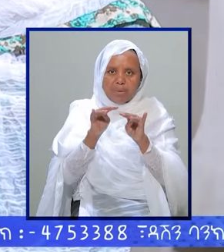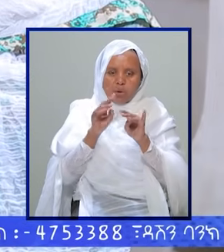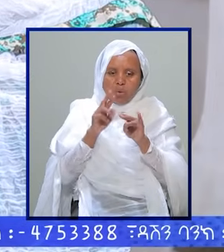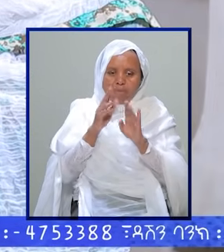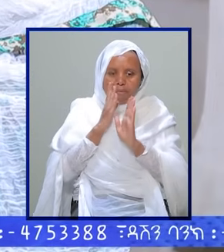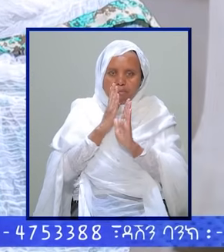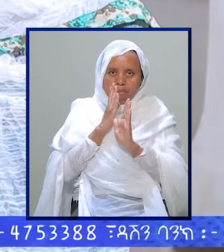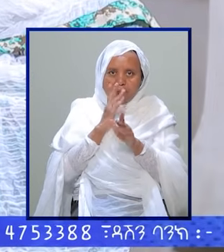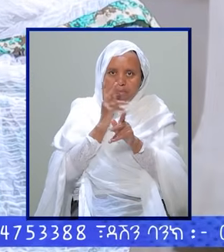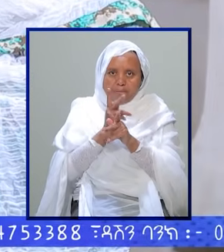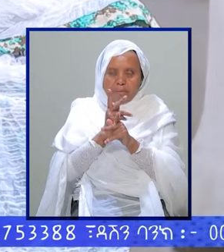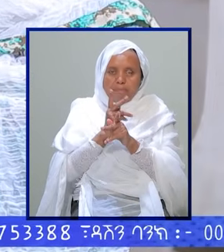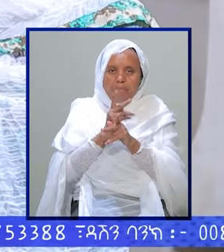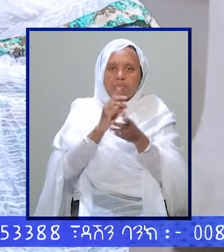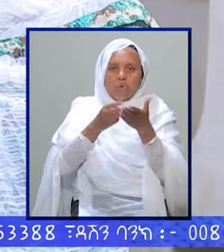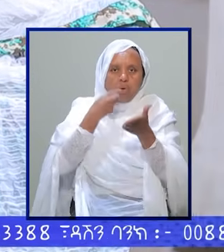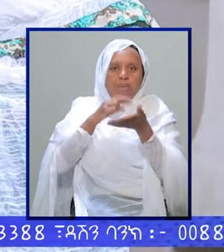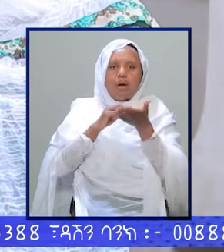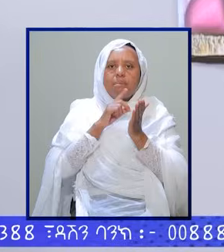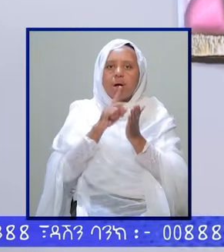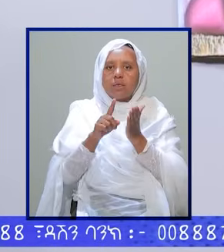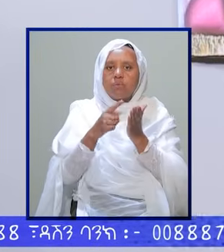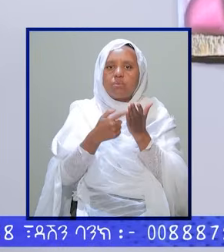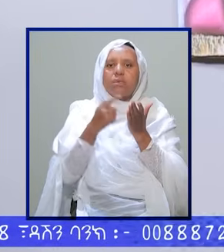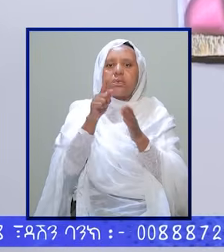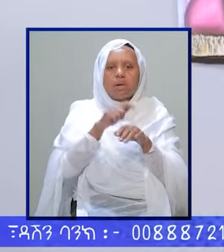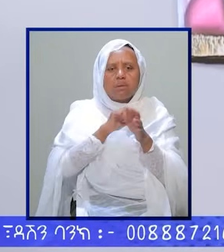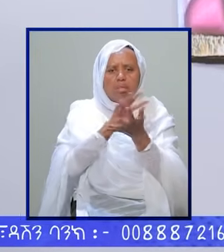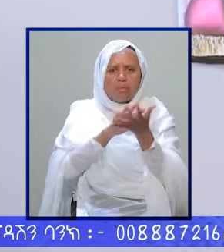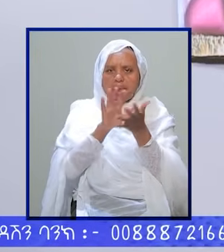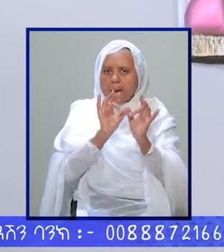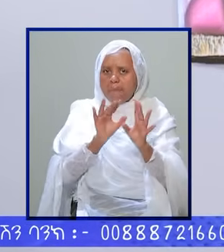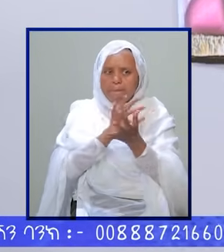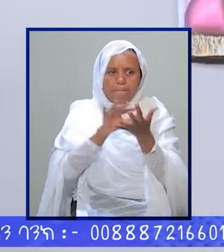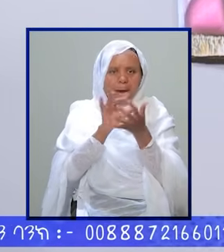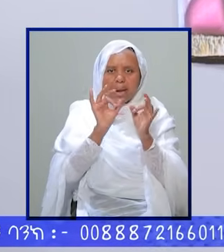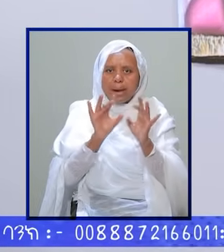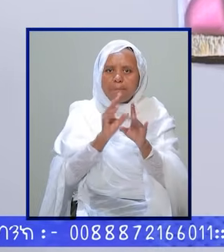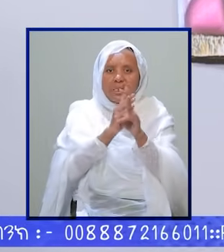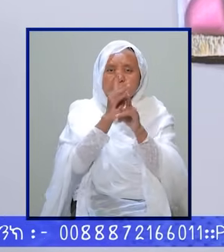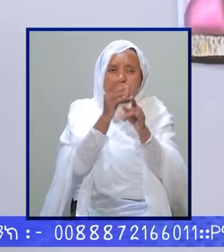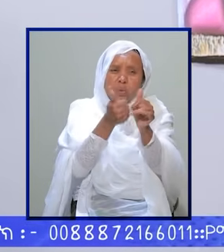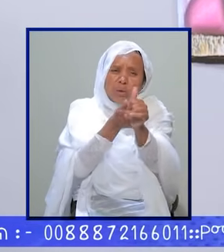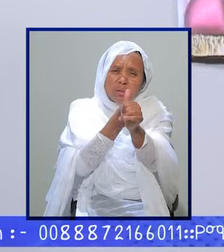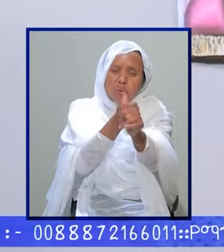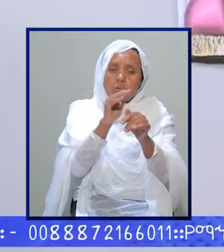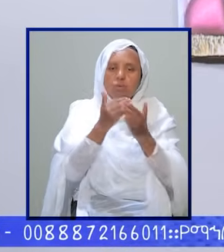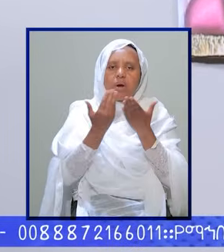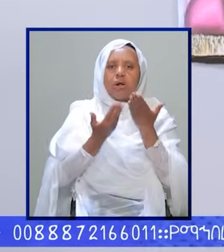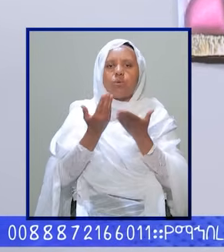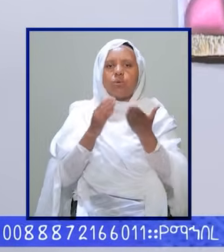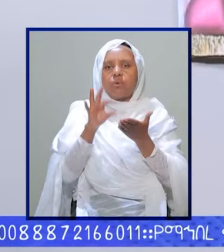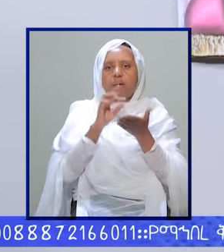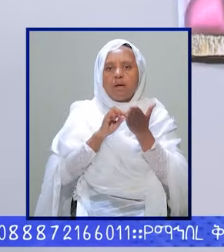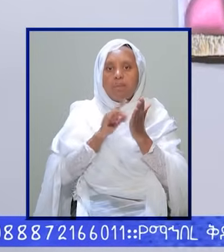በተጠበቀው መስመር እየተጓዘ ስጋው ደግሞ ይቀበላል ማለት ነው የዛኔ ትርምስ አይኖርም ረብሻ አይኖርም መስመሩን ተከትሎ ሁሉም አገልግሎቱን